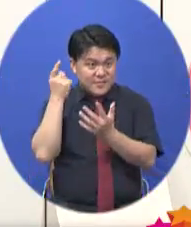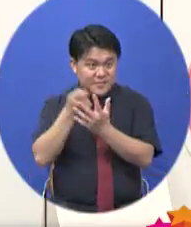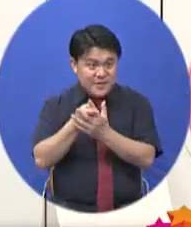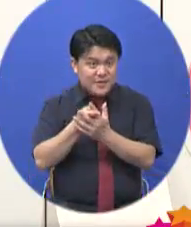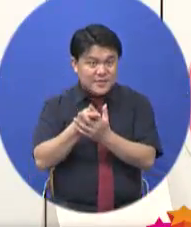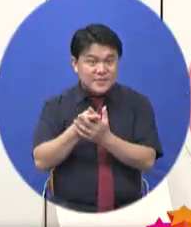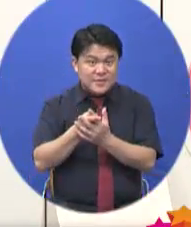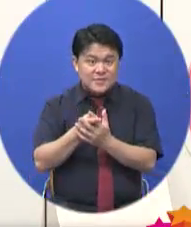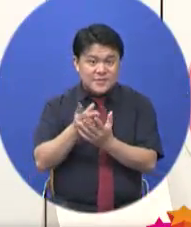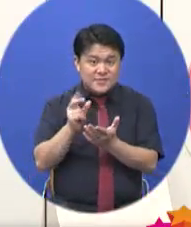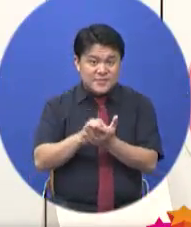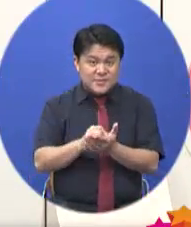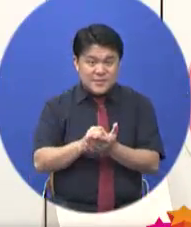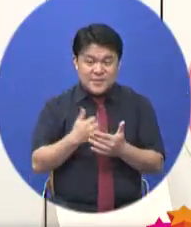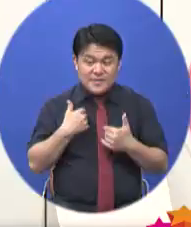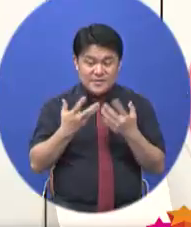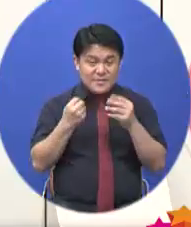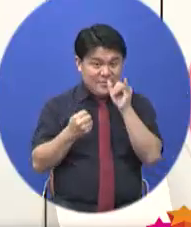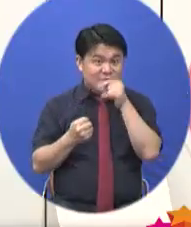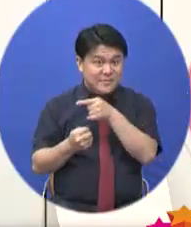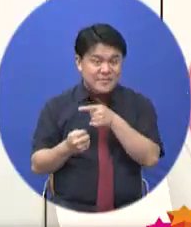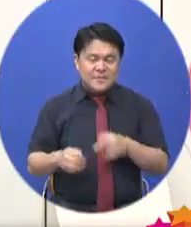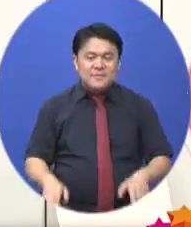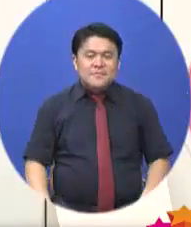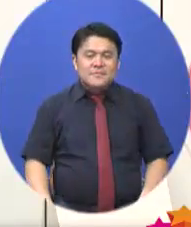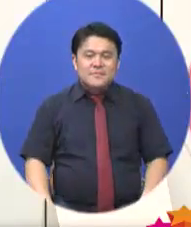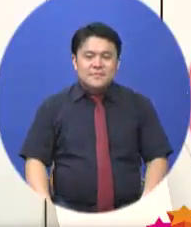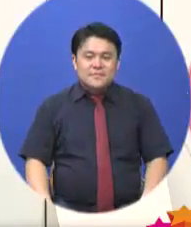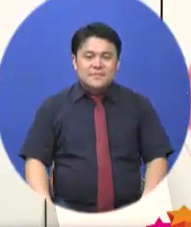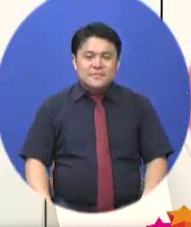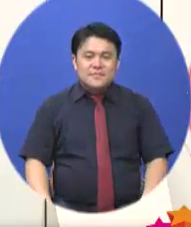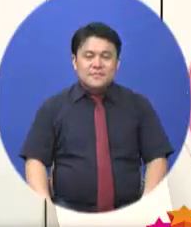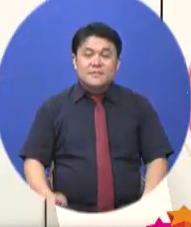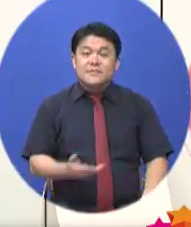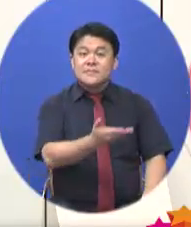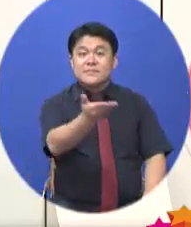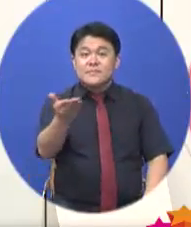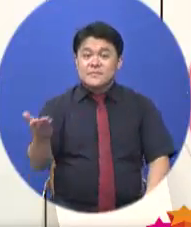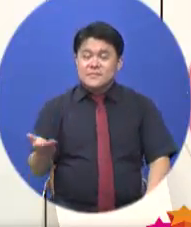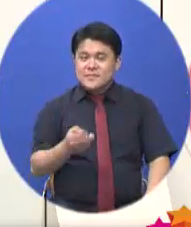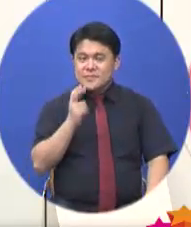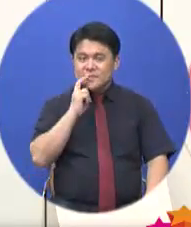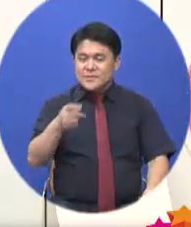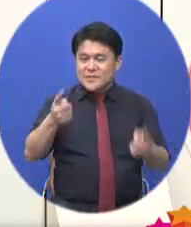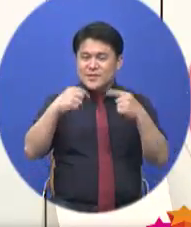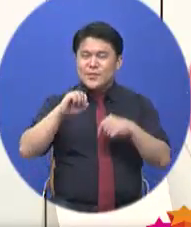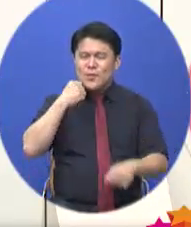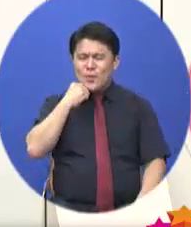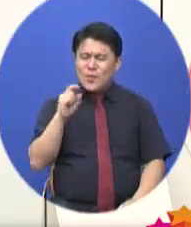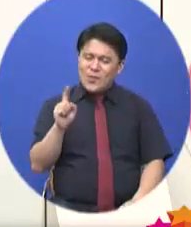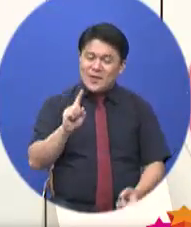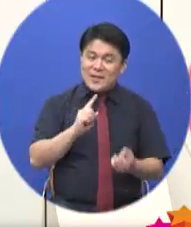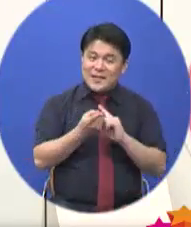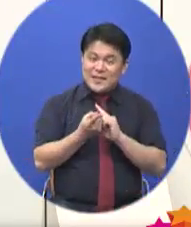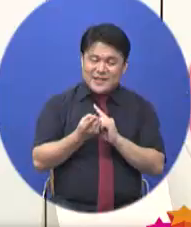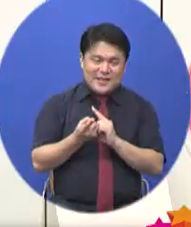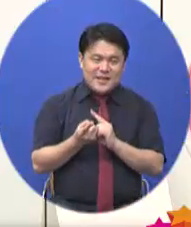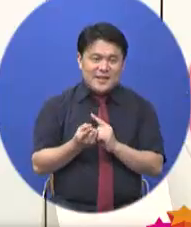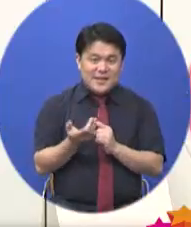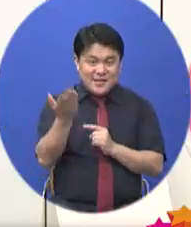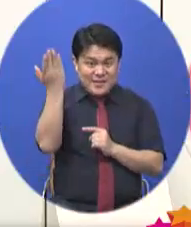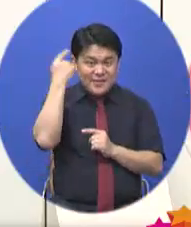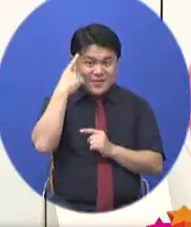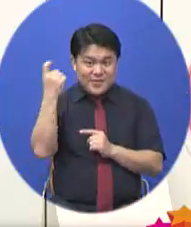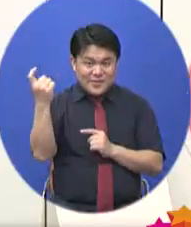우리가 보면 그 재밌는 퀴즈가 많아요. 네, 네. 네. 시청자 여러분들은 노래를 참여 못 하시는 분들은 시간 여행 퀴즈에